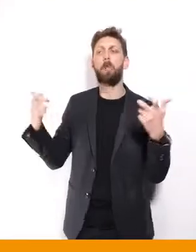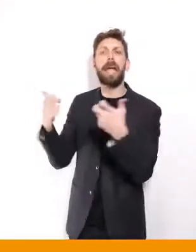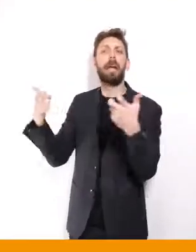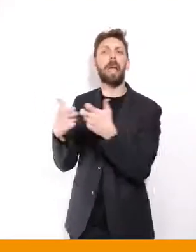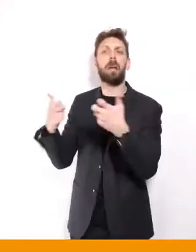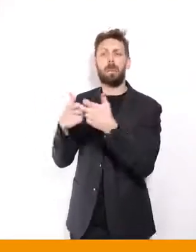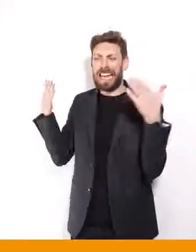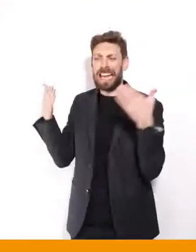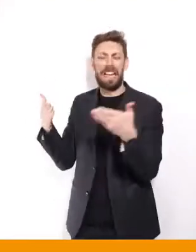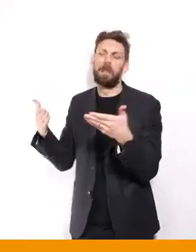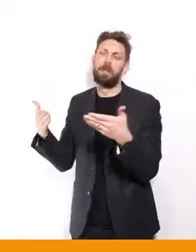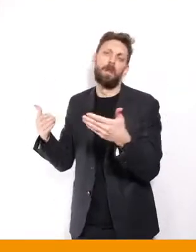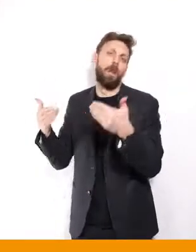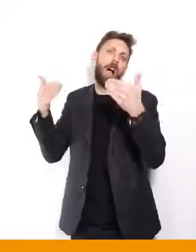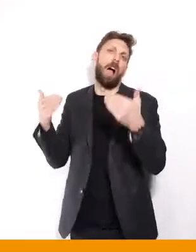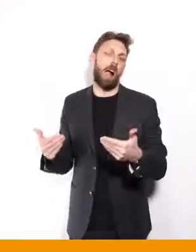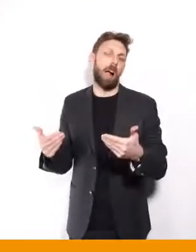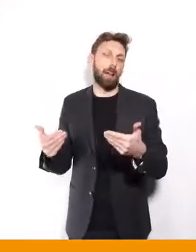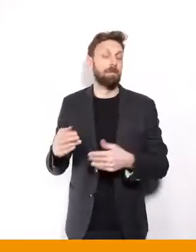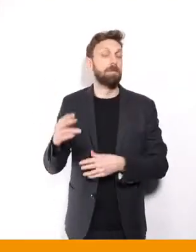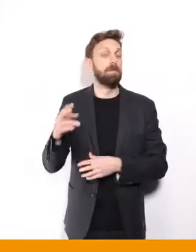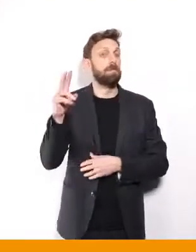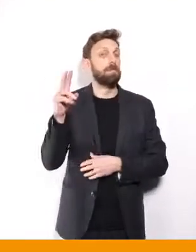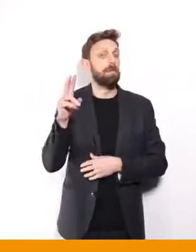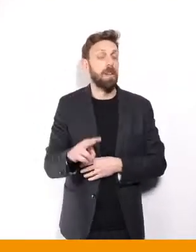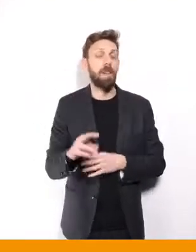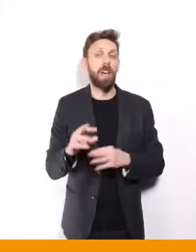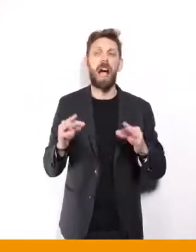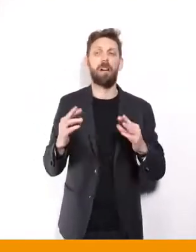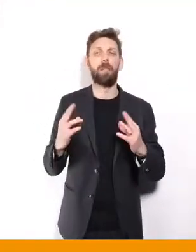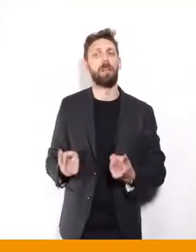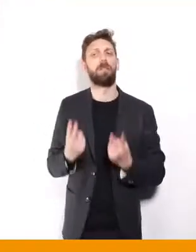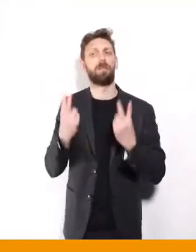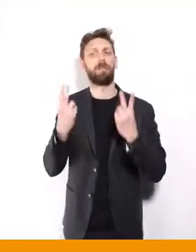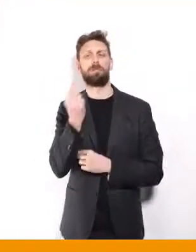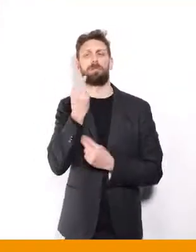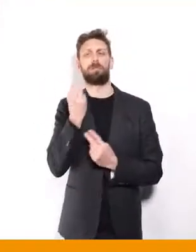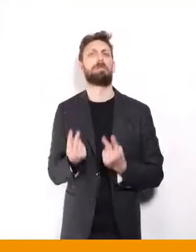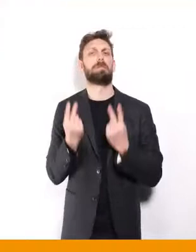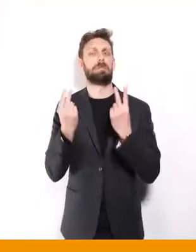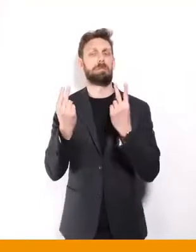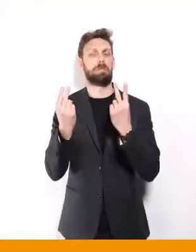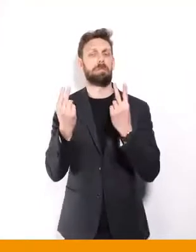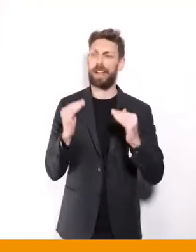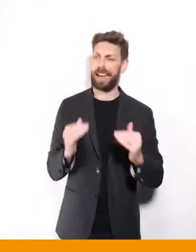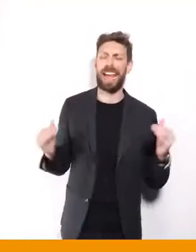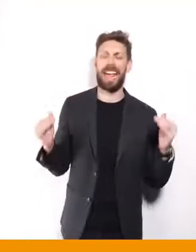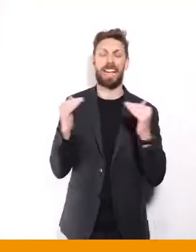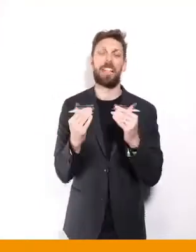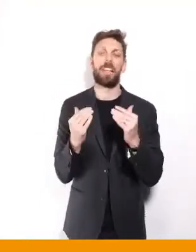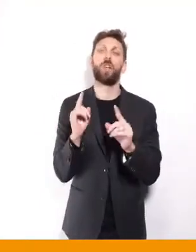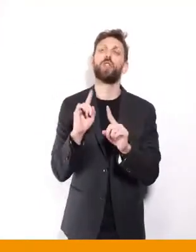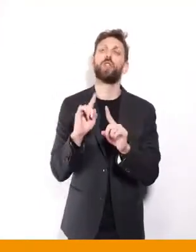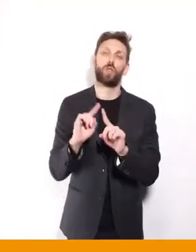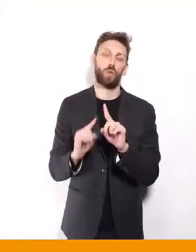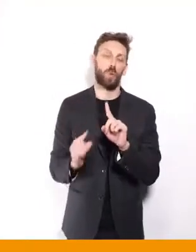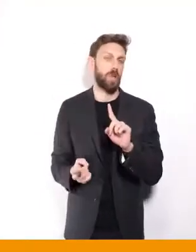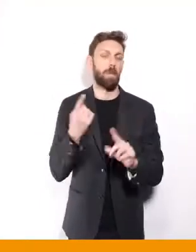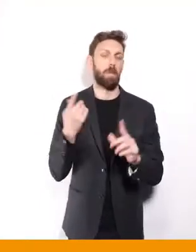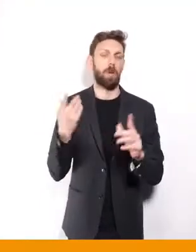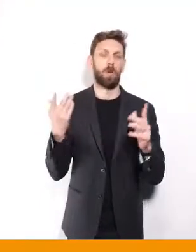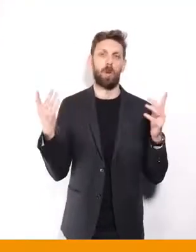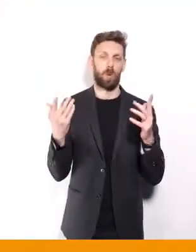donnée fondamentale quand il s'agit de dignité, quand il s'agit d'égalité, c'est que finalement, c'est toujours